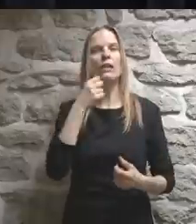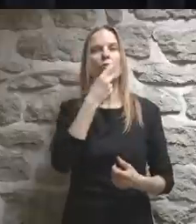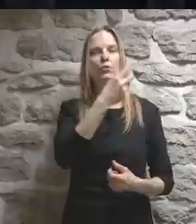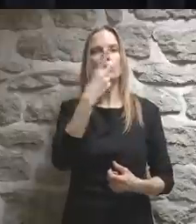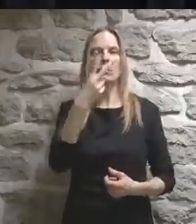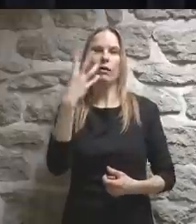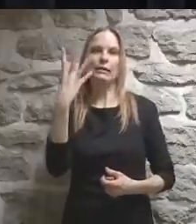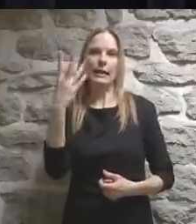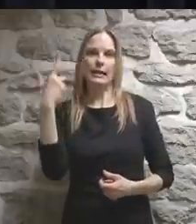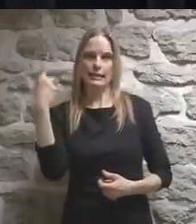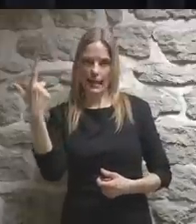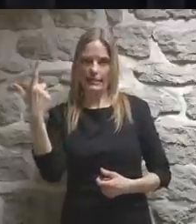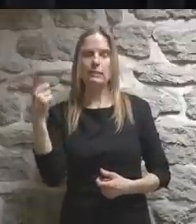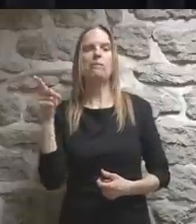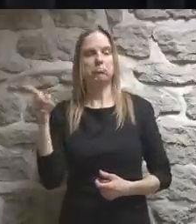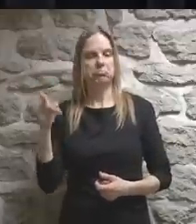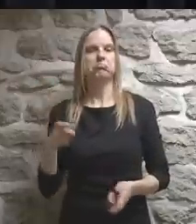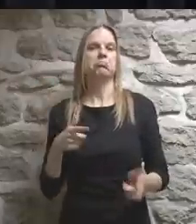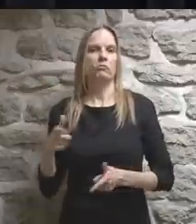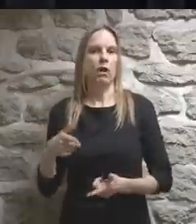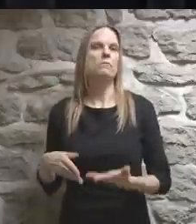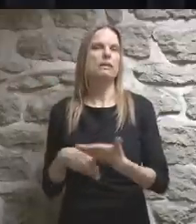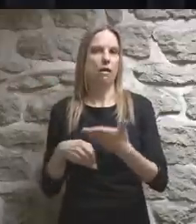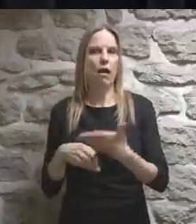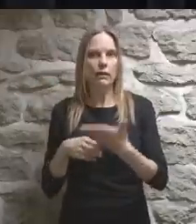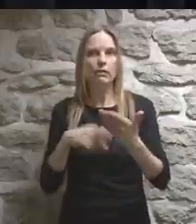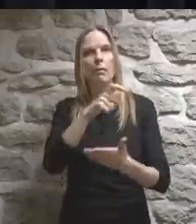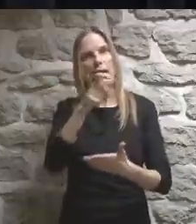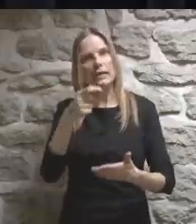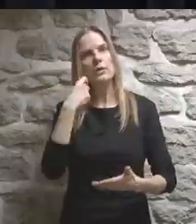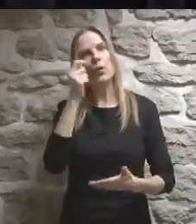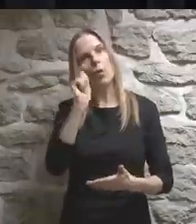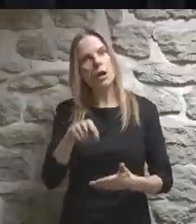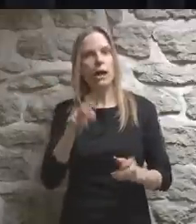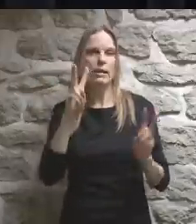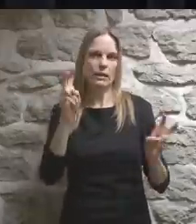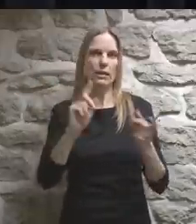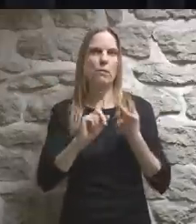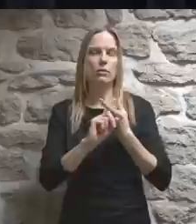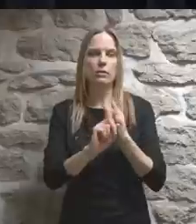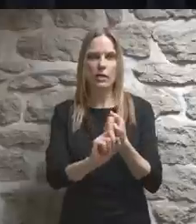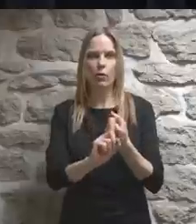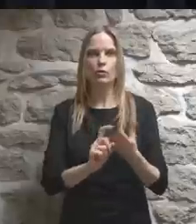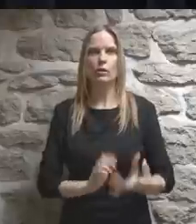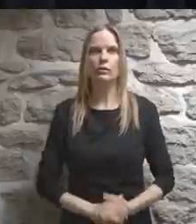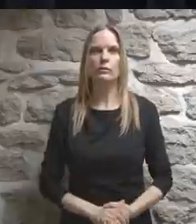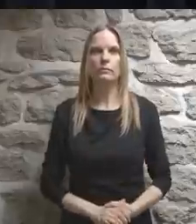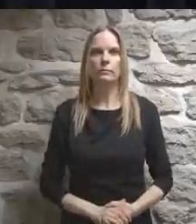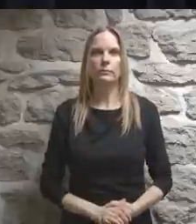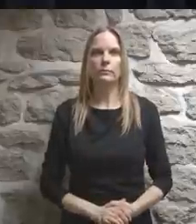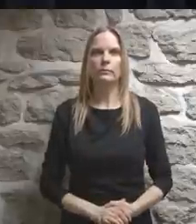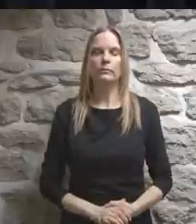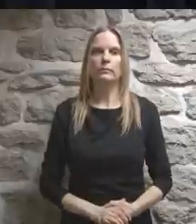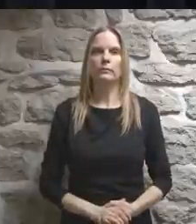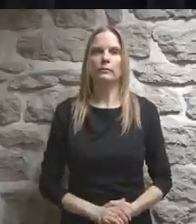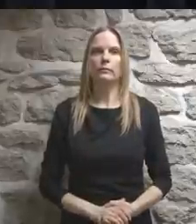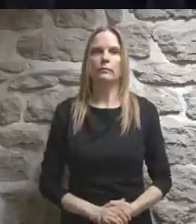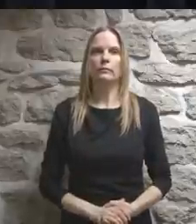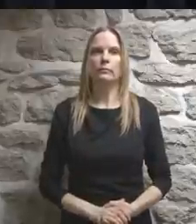on valmis aitama siis inimesi ka Ukraina küsimustes ja